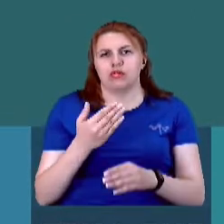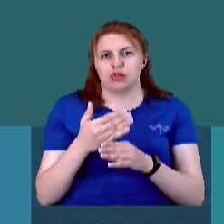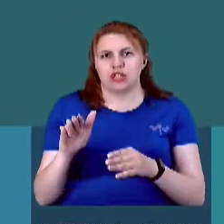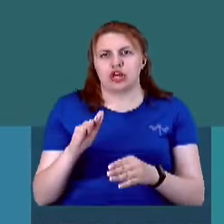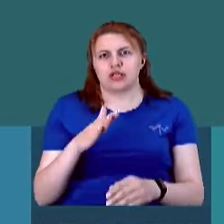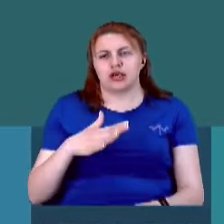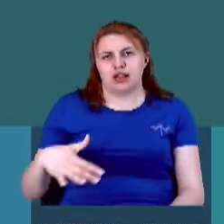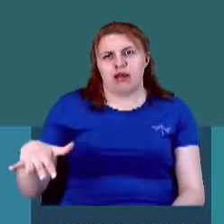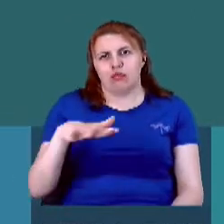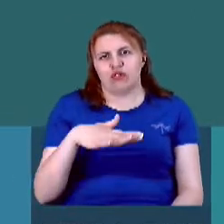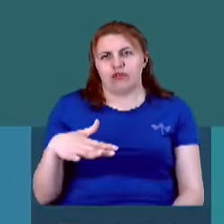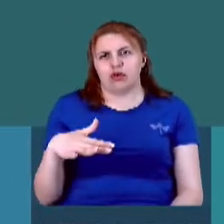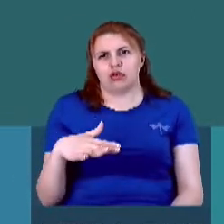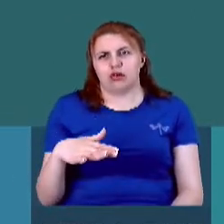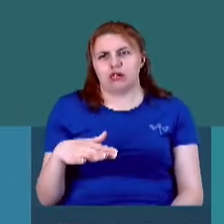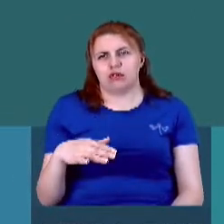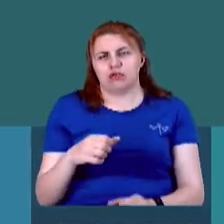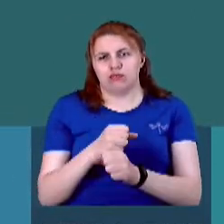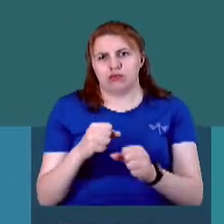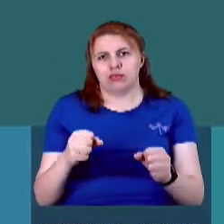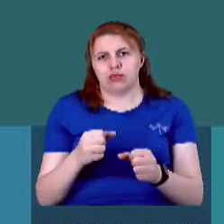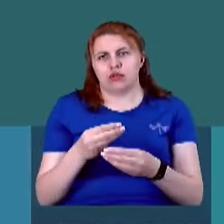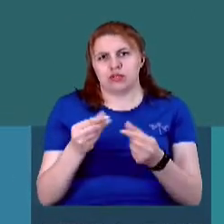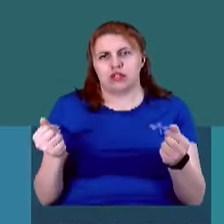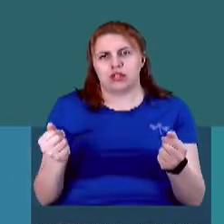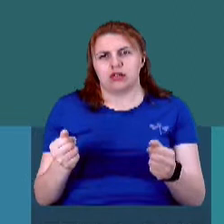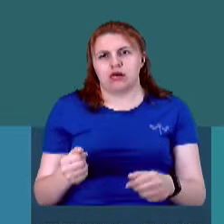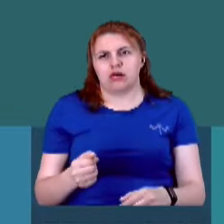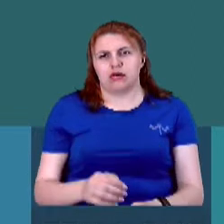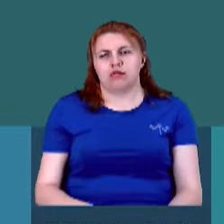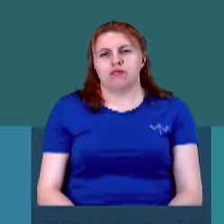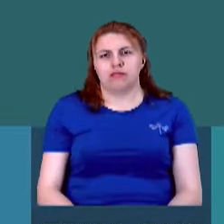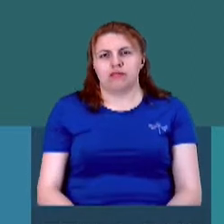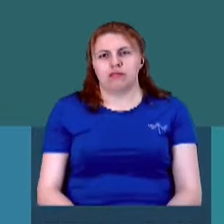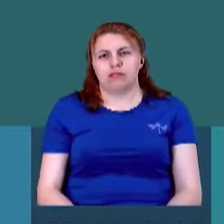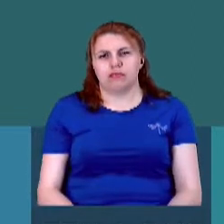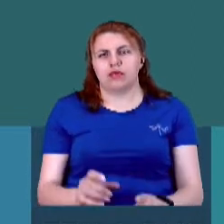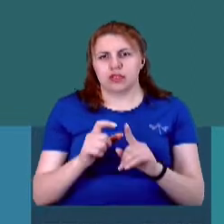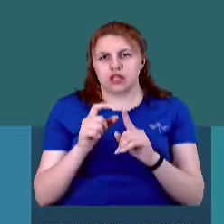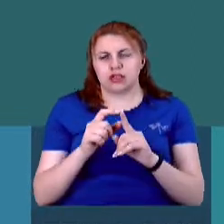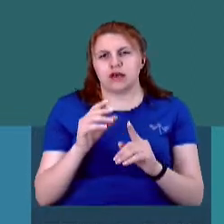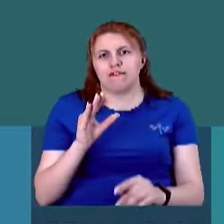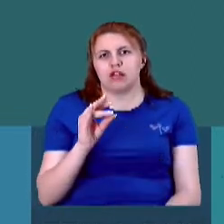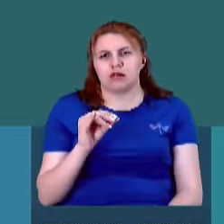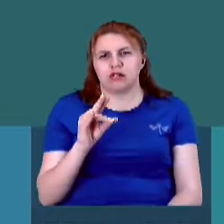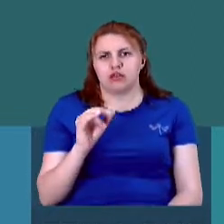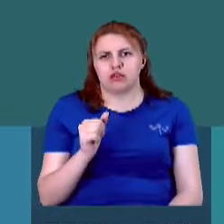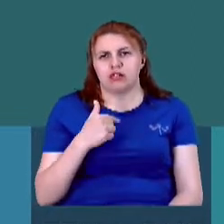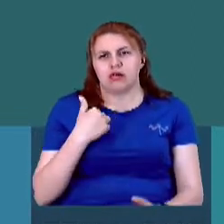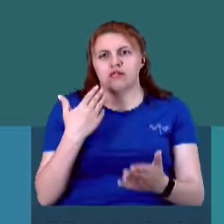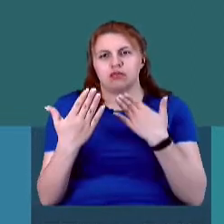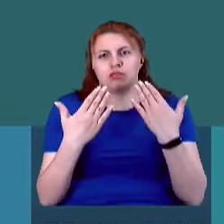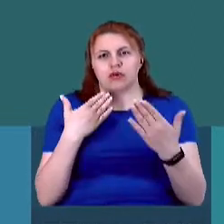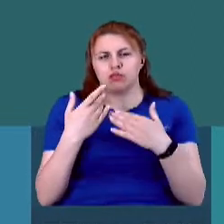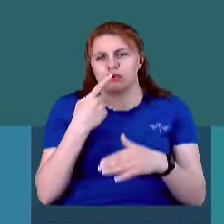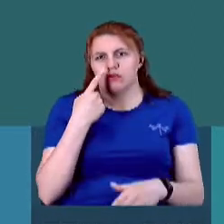частина вибухового пристрою зникла. Це зі слів пані Валентини, я з нею спілкуюся, от